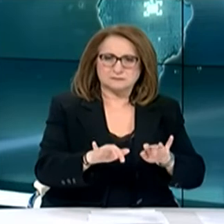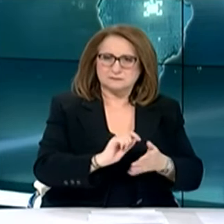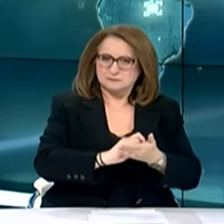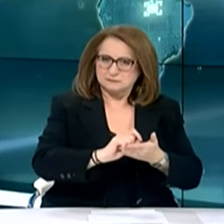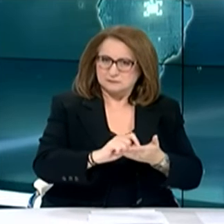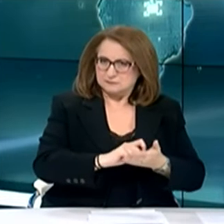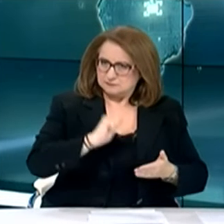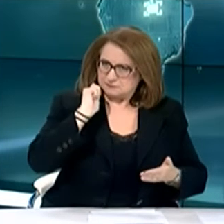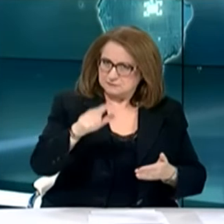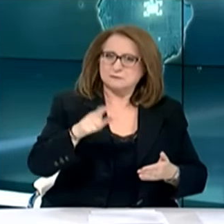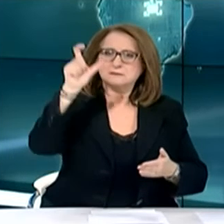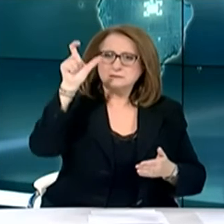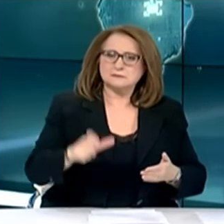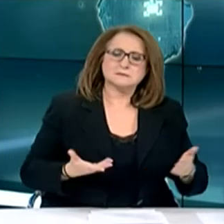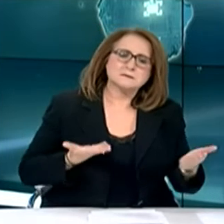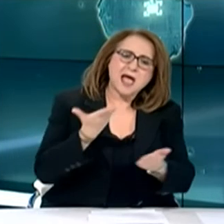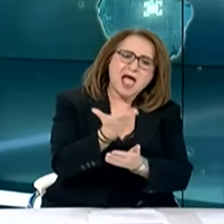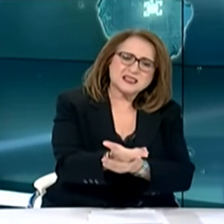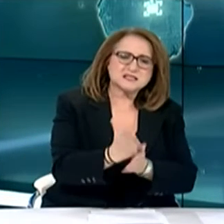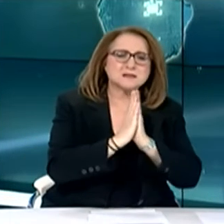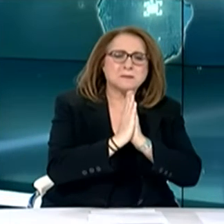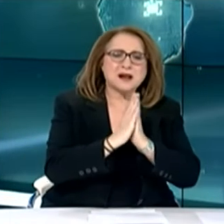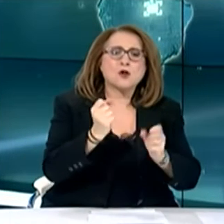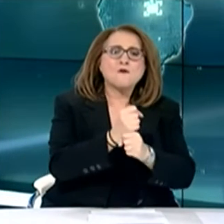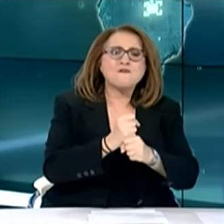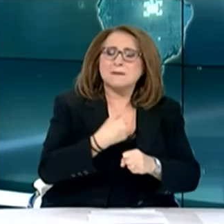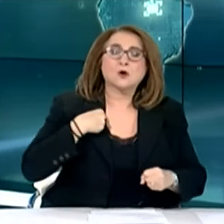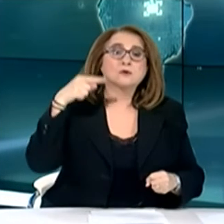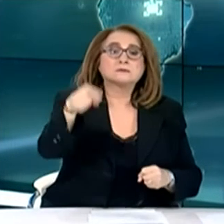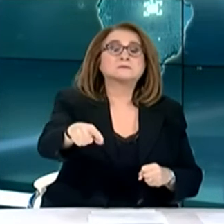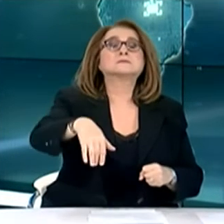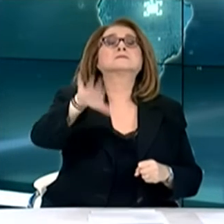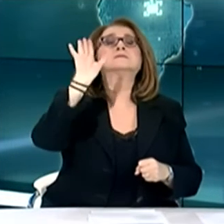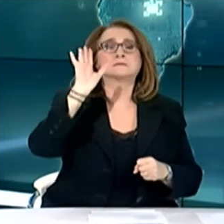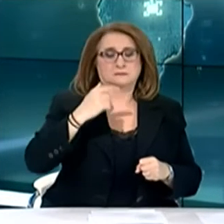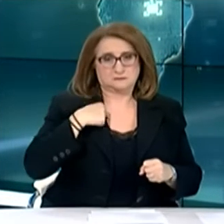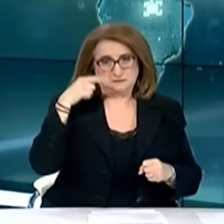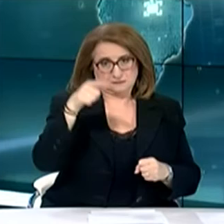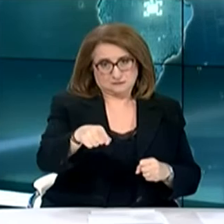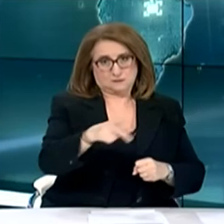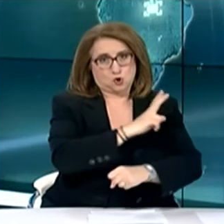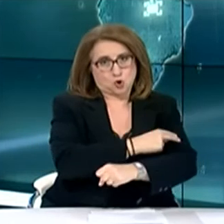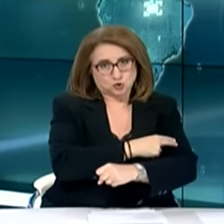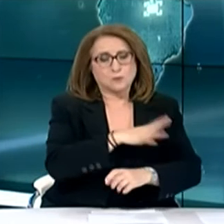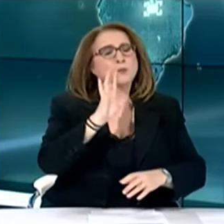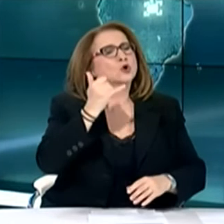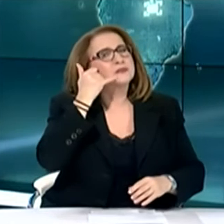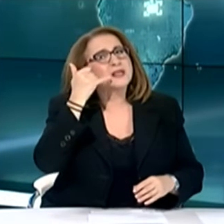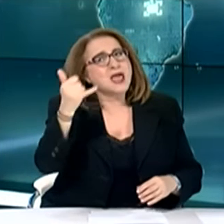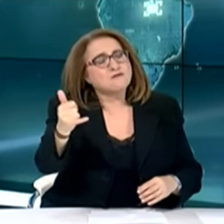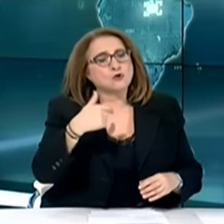οποίας οι ασθενείς θα μπορούν να αιτούνται τα φάρμακά τους χωρίς τη φυσική τους παρουσία, μέσω τηλεφώνου,